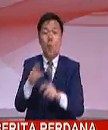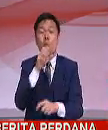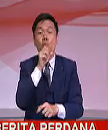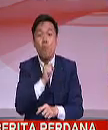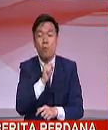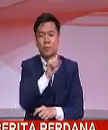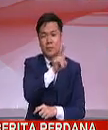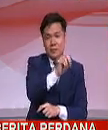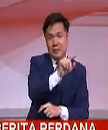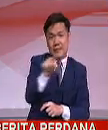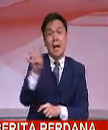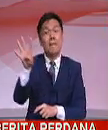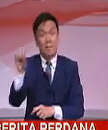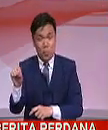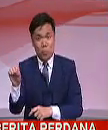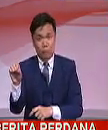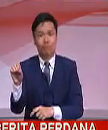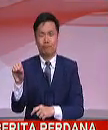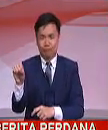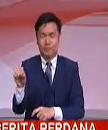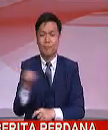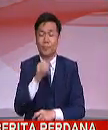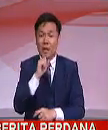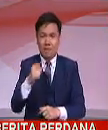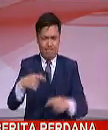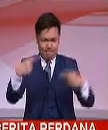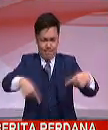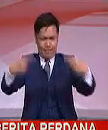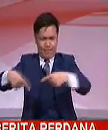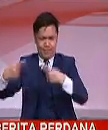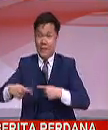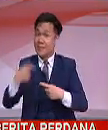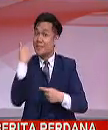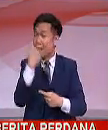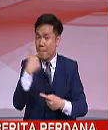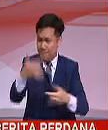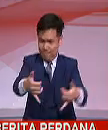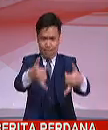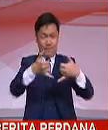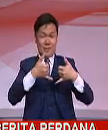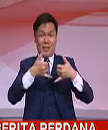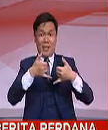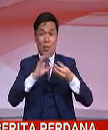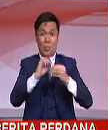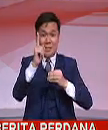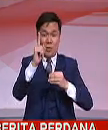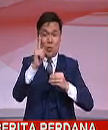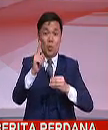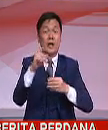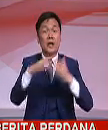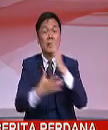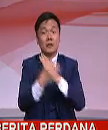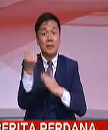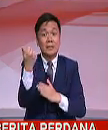antara 20 hingga 40 tahun bersaing merebut gelaran juara yang membawa pulang wang tunai